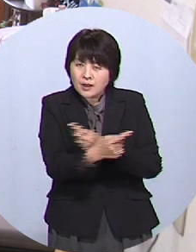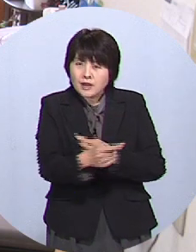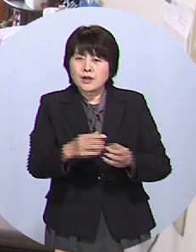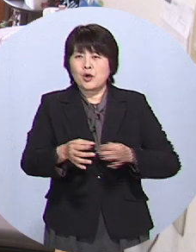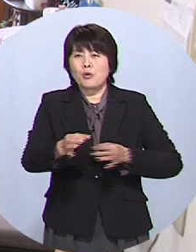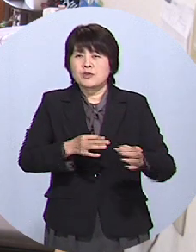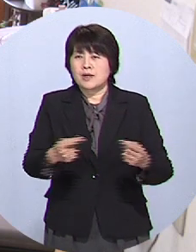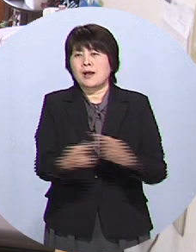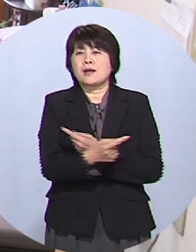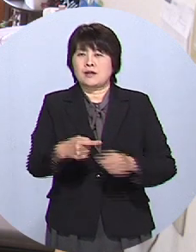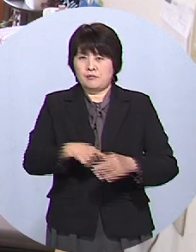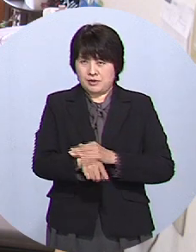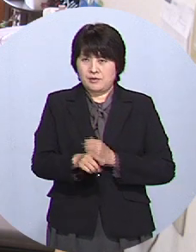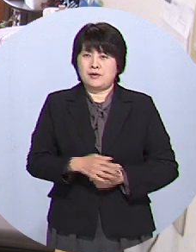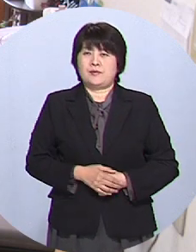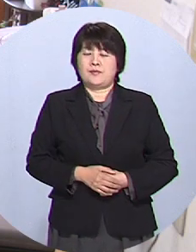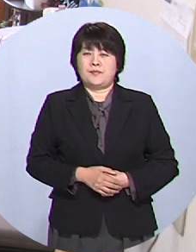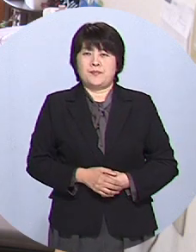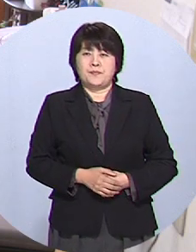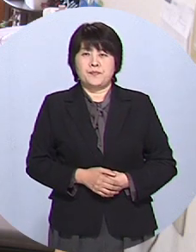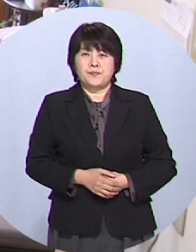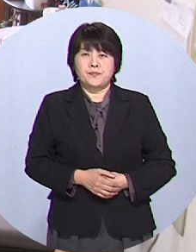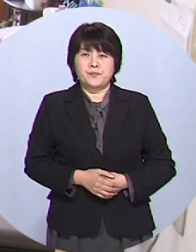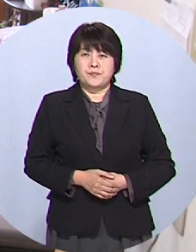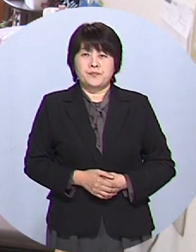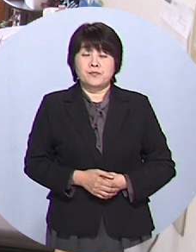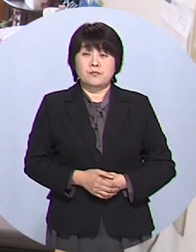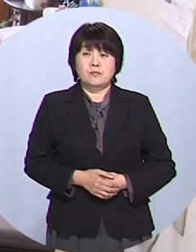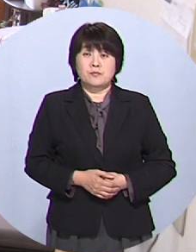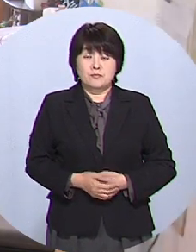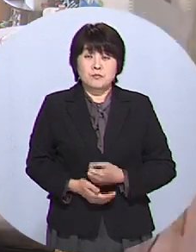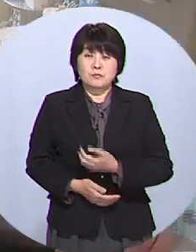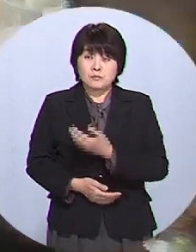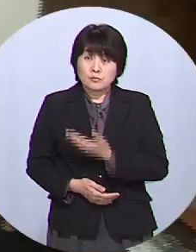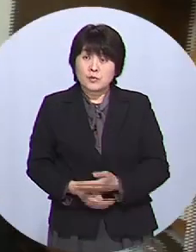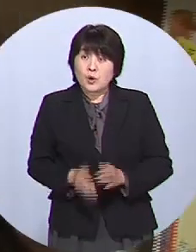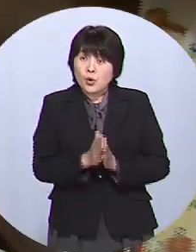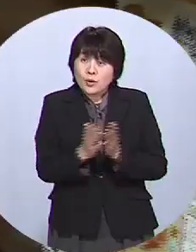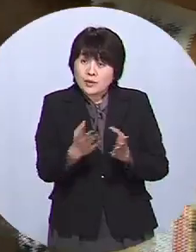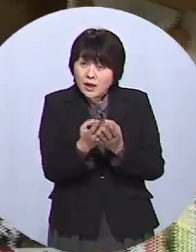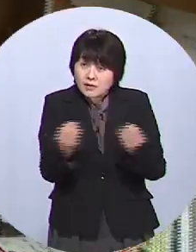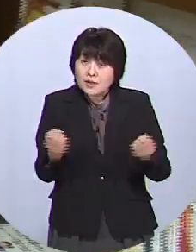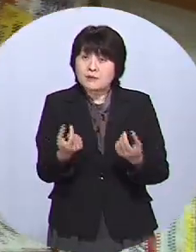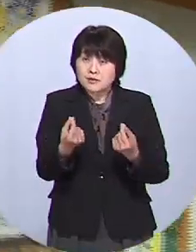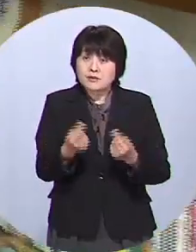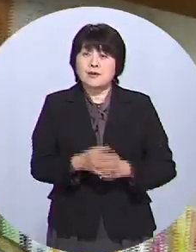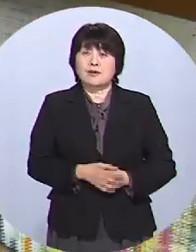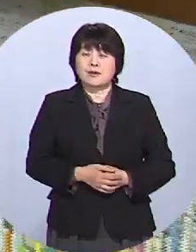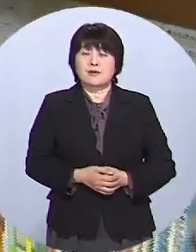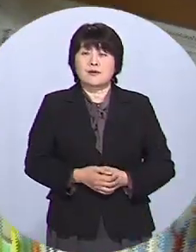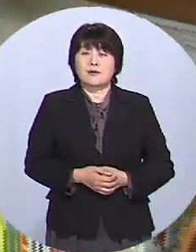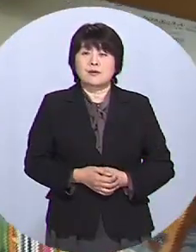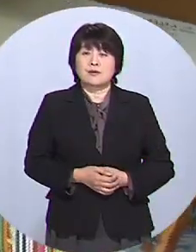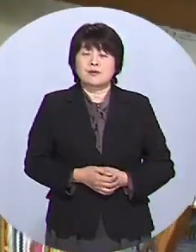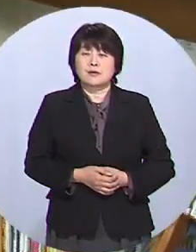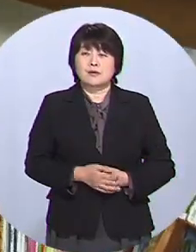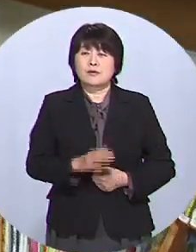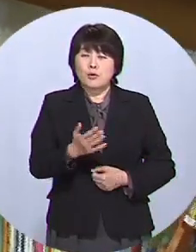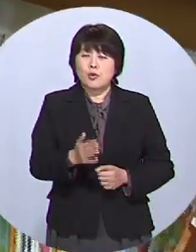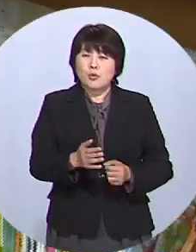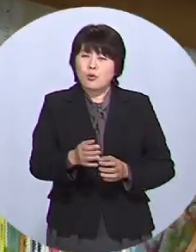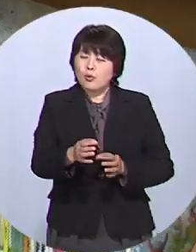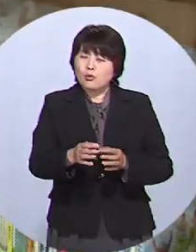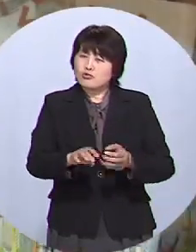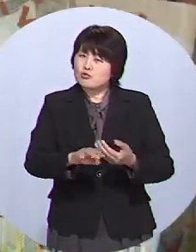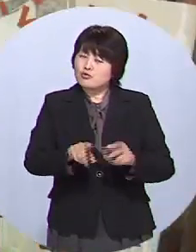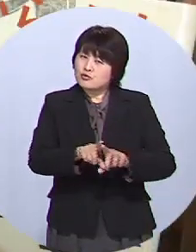んです。こちらに絵本がたくさんありますね。 はい、 でも本屋さん